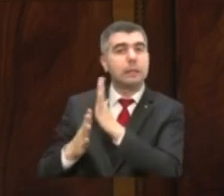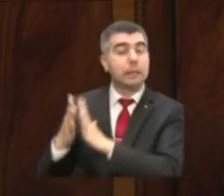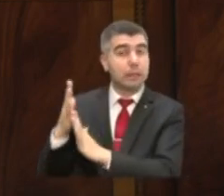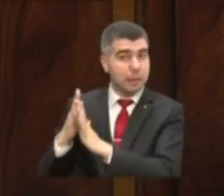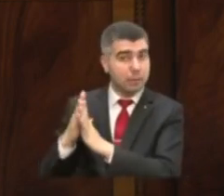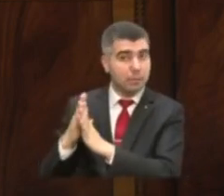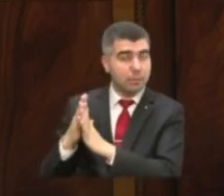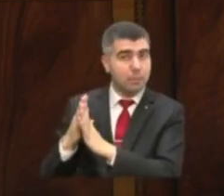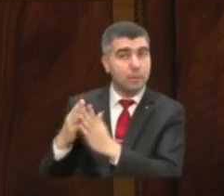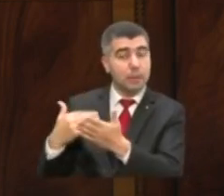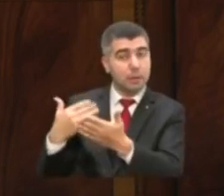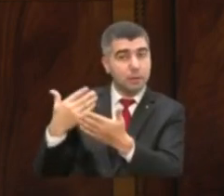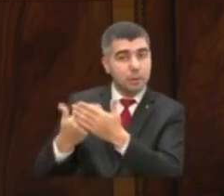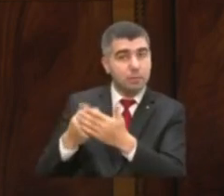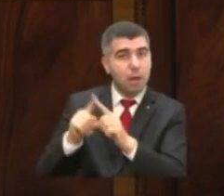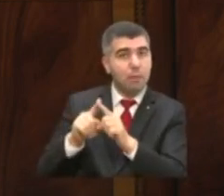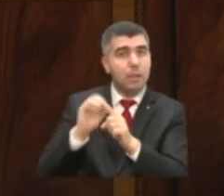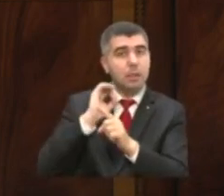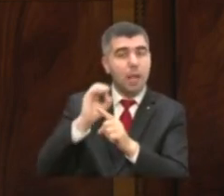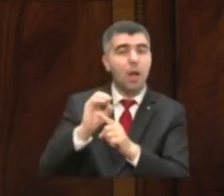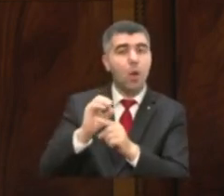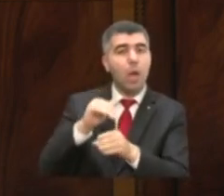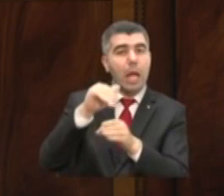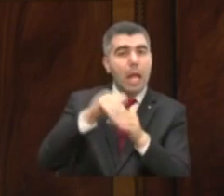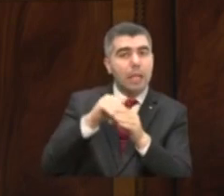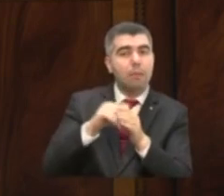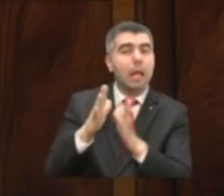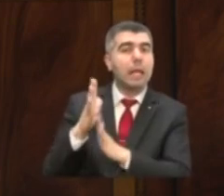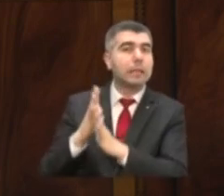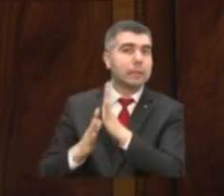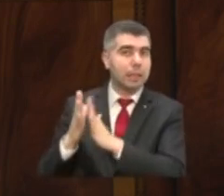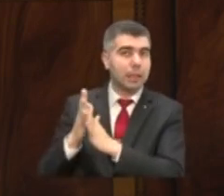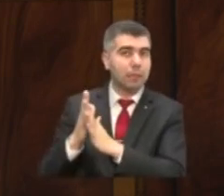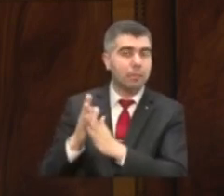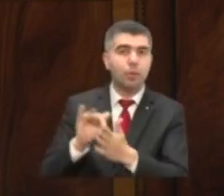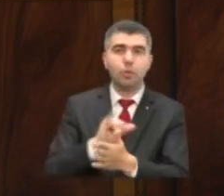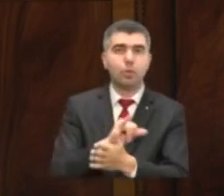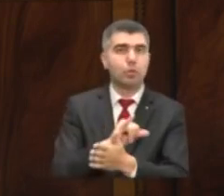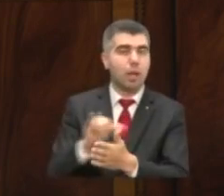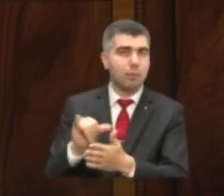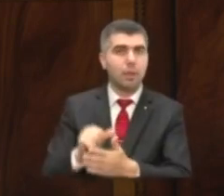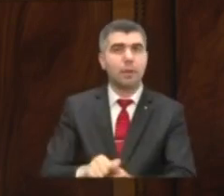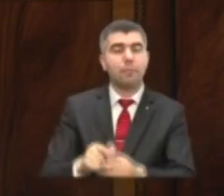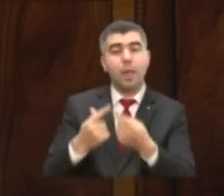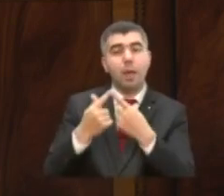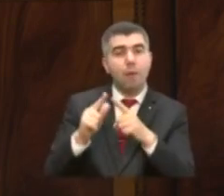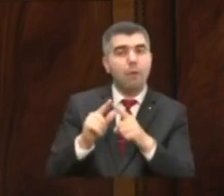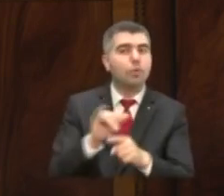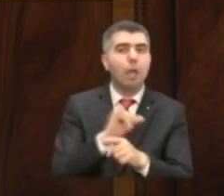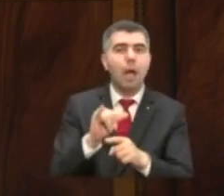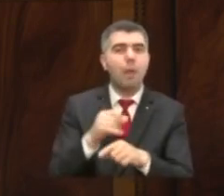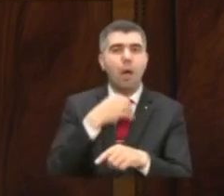بن جلون، اغتيال أي تلجيد بن عيسى، اغتيال معطيب ملي، وما ثبت يوما